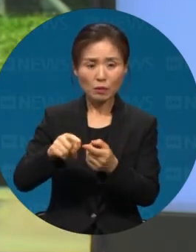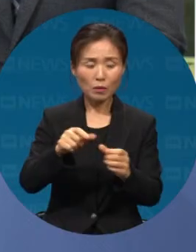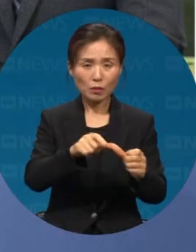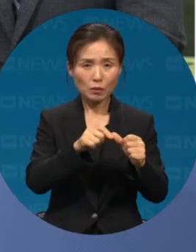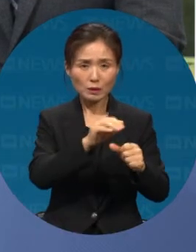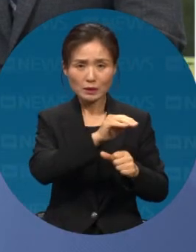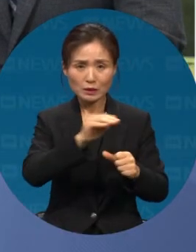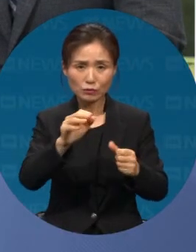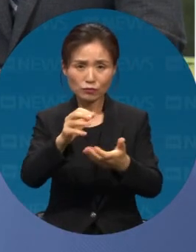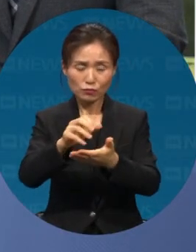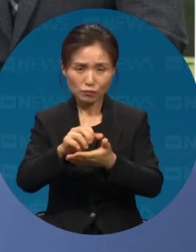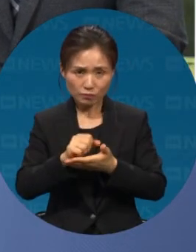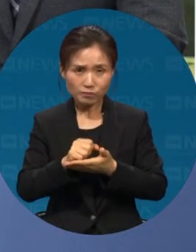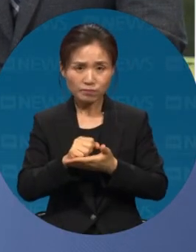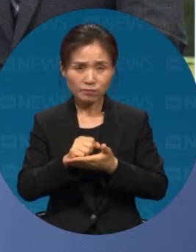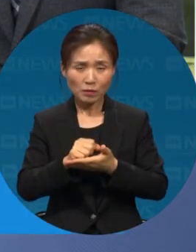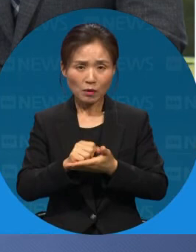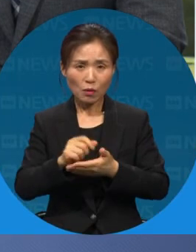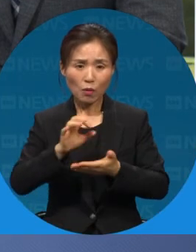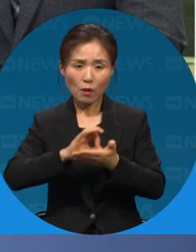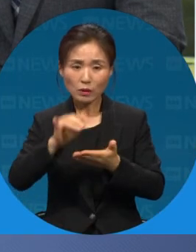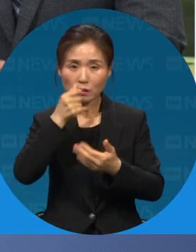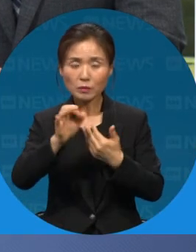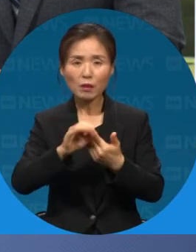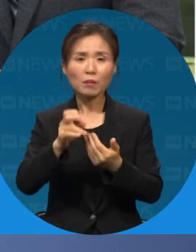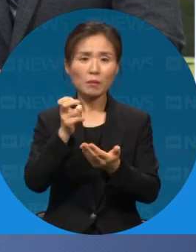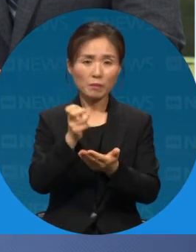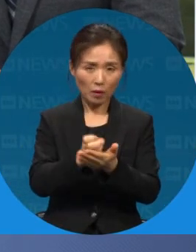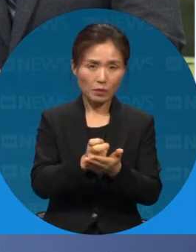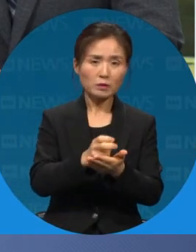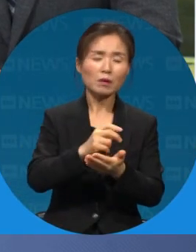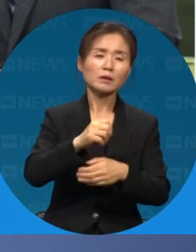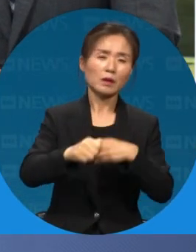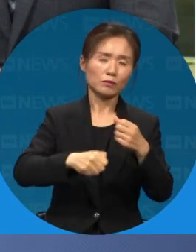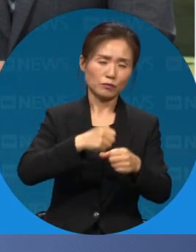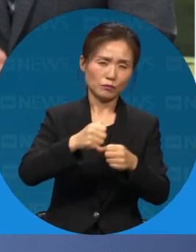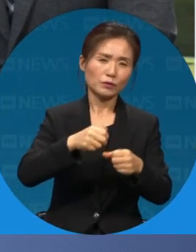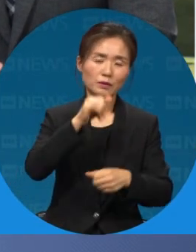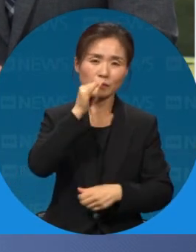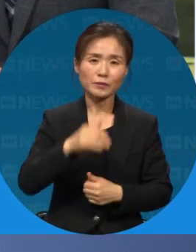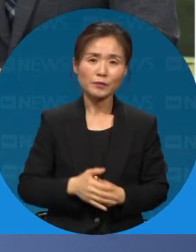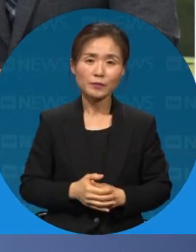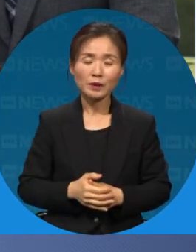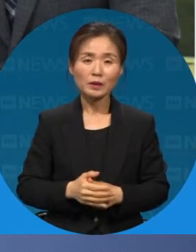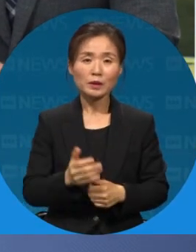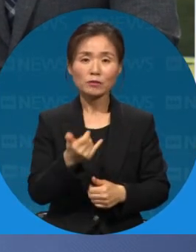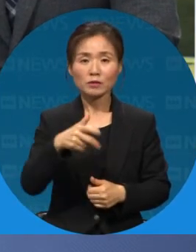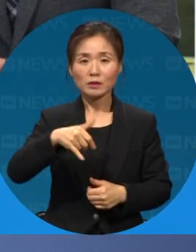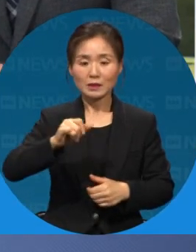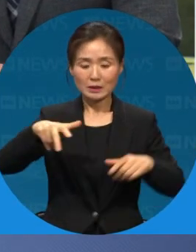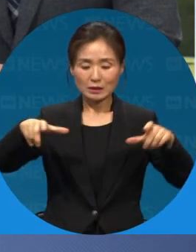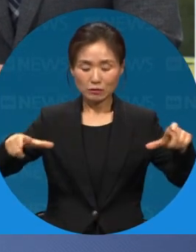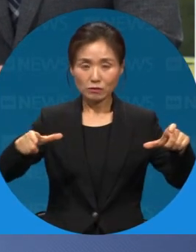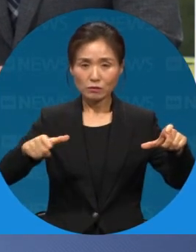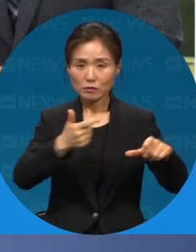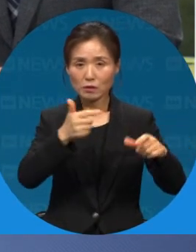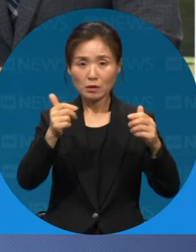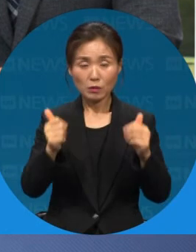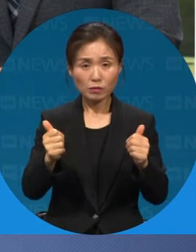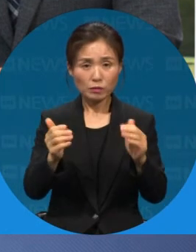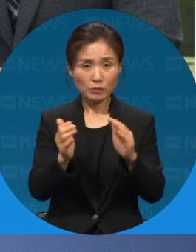또 활용하고 있다면 이런 법 적용에서 자유로울 수 있는 겁니다 뉴저지 주 대법원은 혼전성관계를